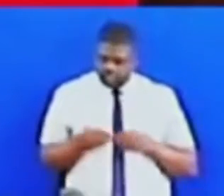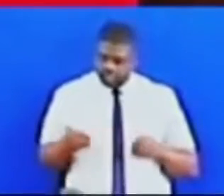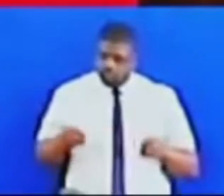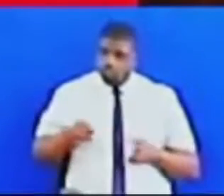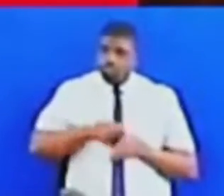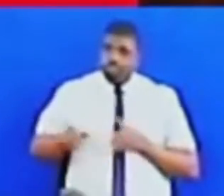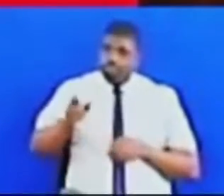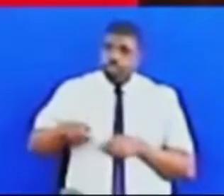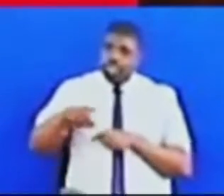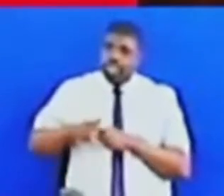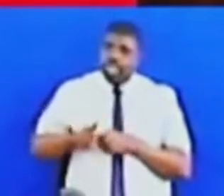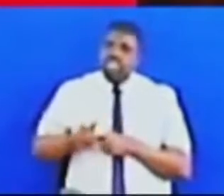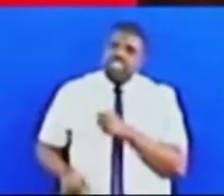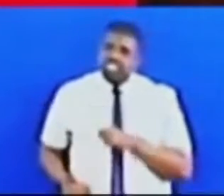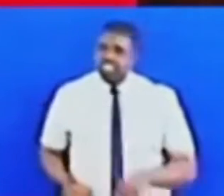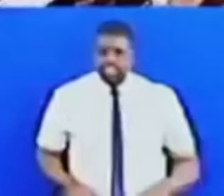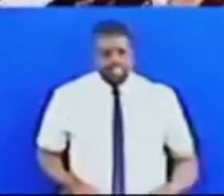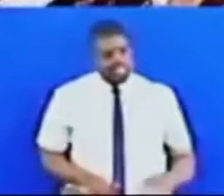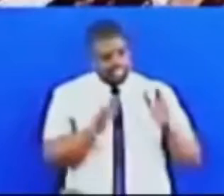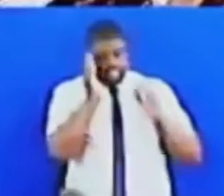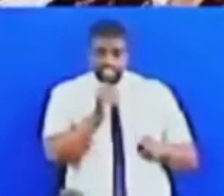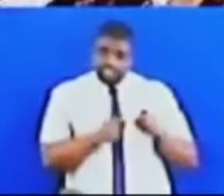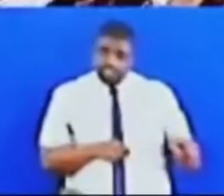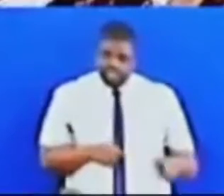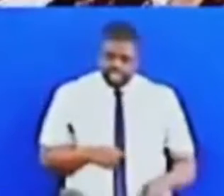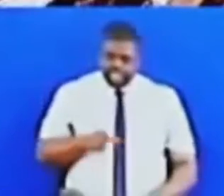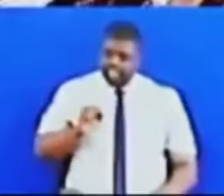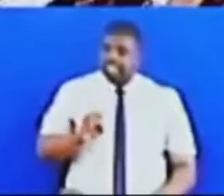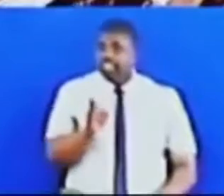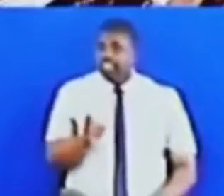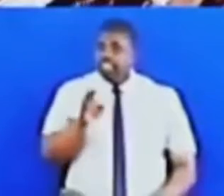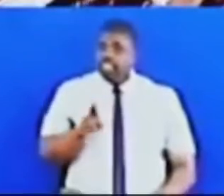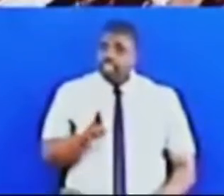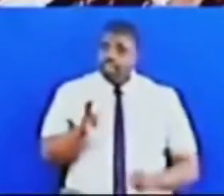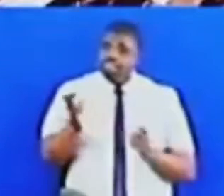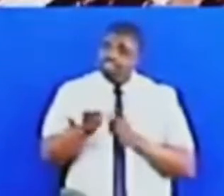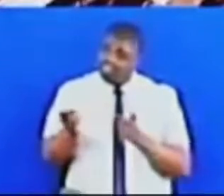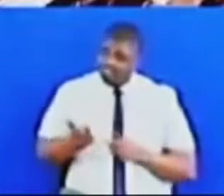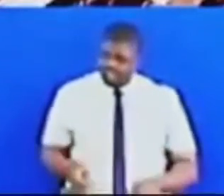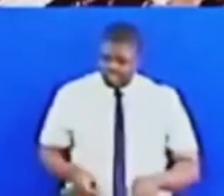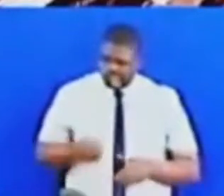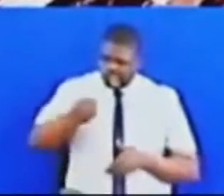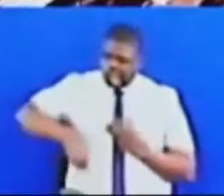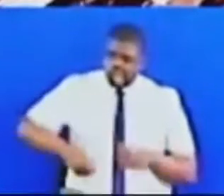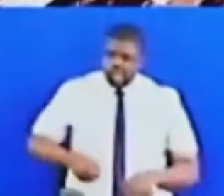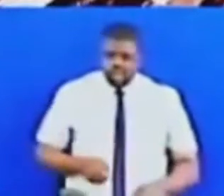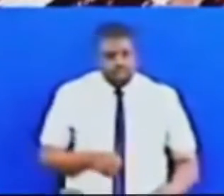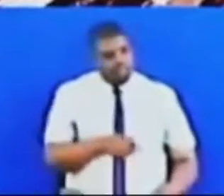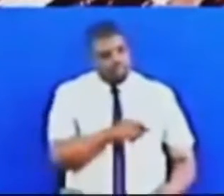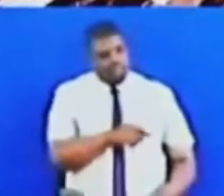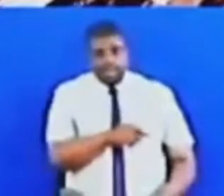kumlipa mkandarasi. Mheshimiwa Spika, SGR hali kadhalika tumetozwa